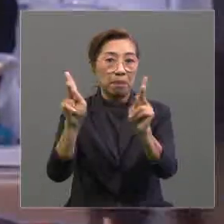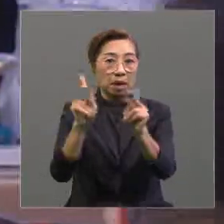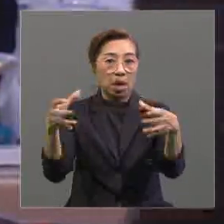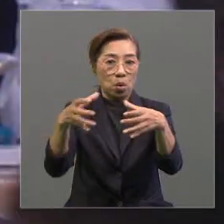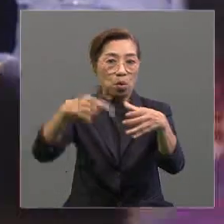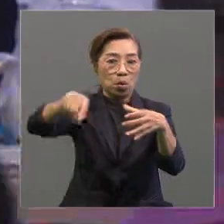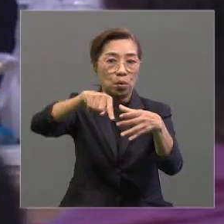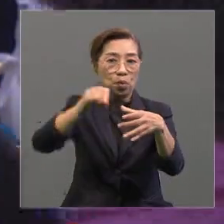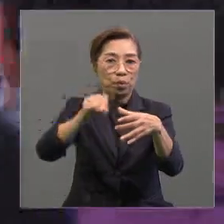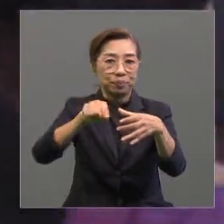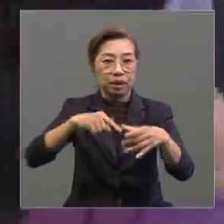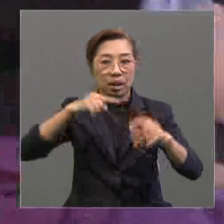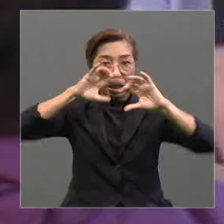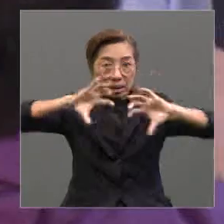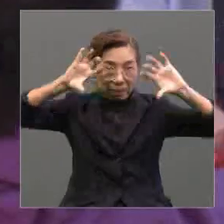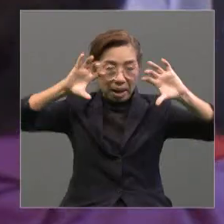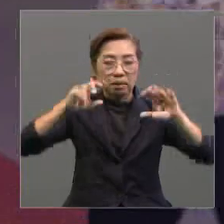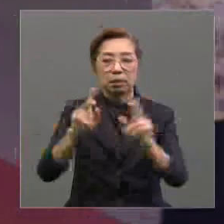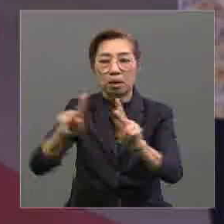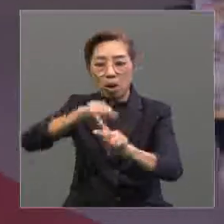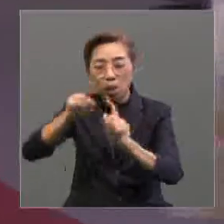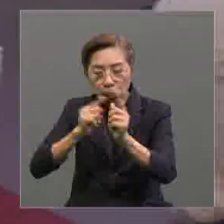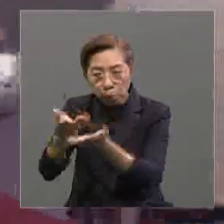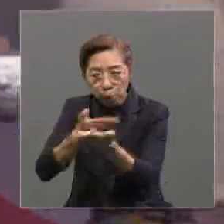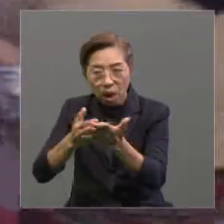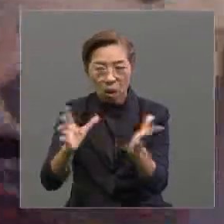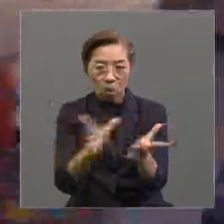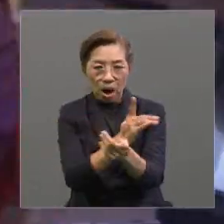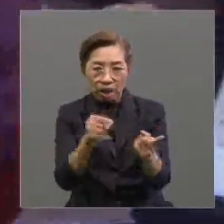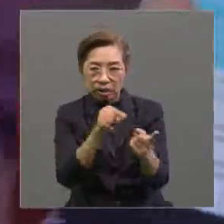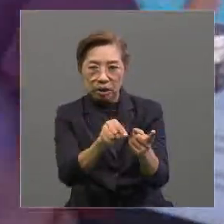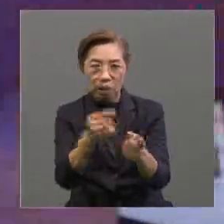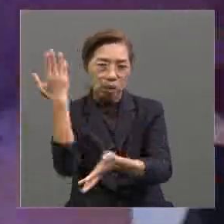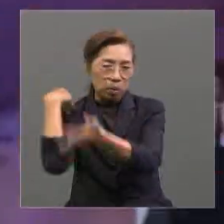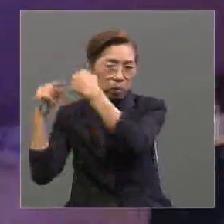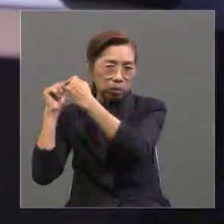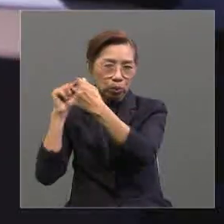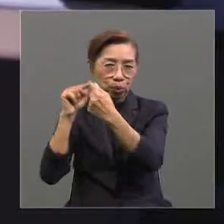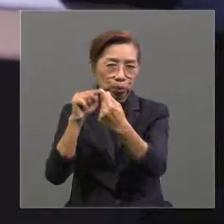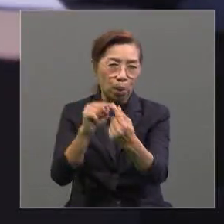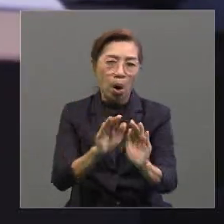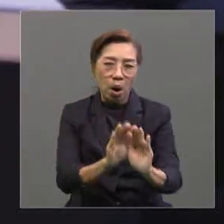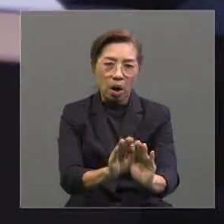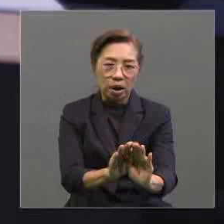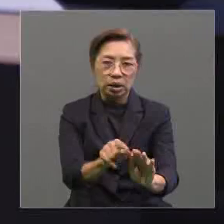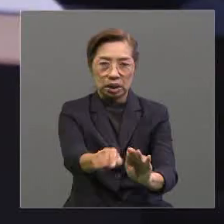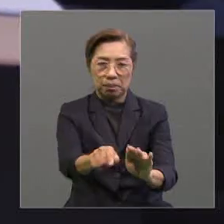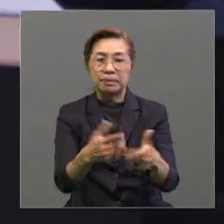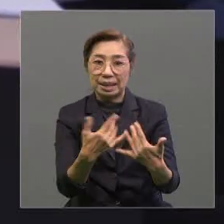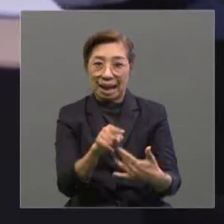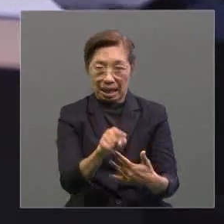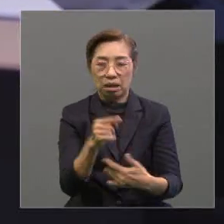กรรมการระหว่างรัฐบาลว่าด้วยการสงวนรักษามรดกวัฒนธรรมที่จับต้องไม่ได้ครั้งที่ 18ที่เมือง